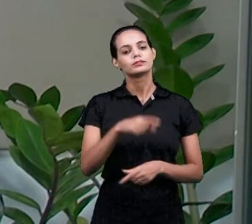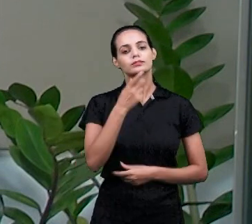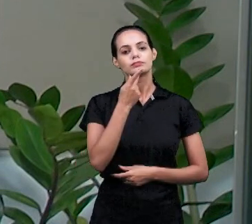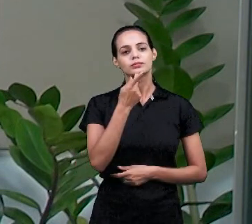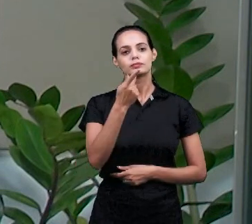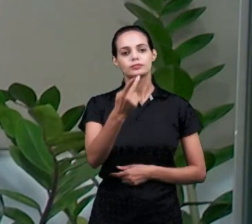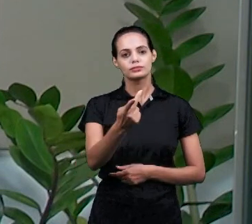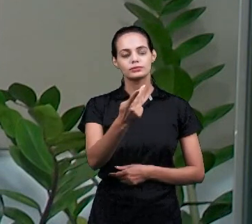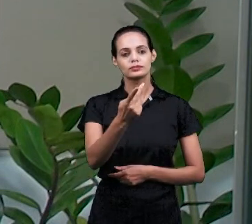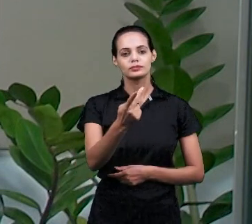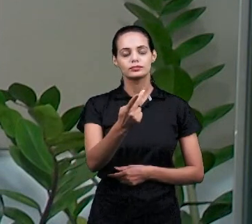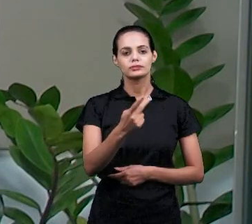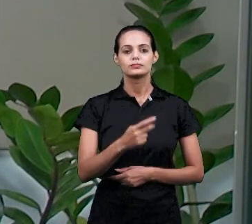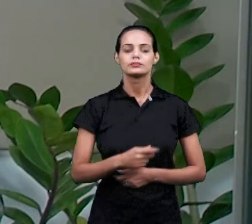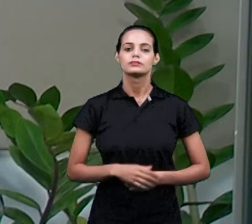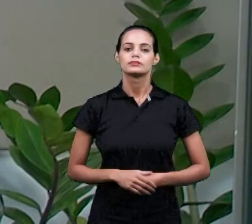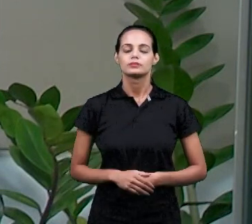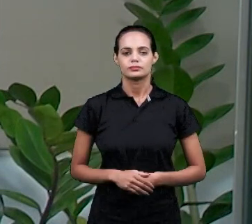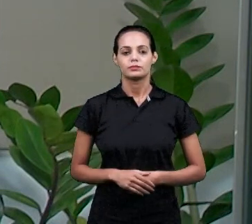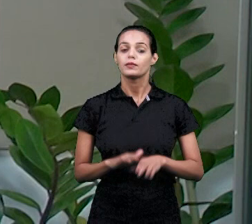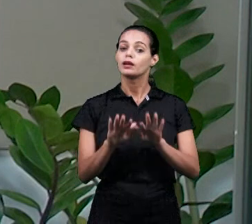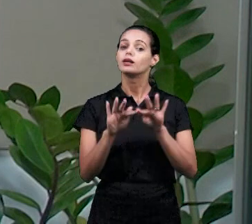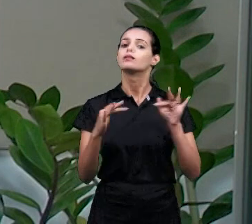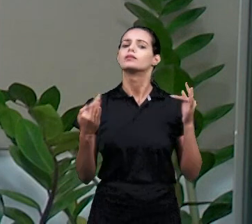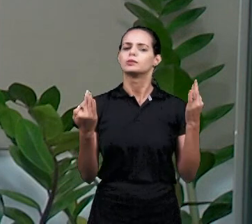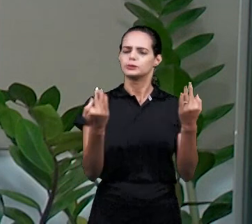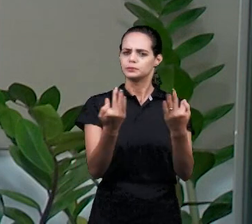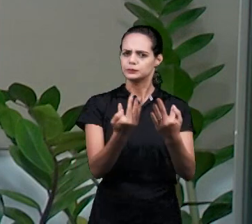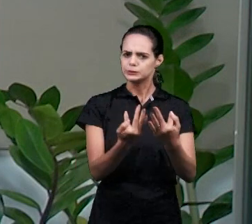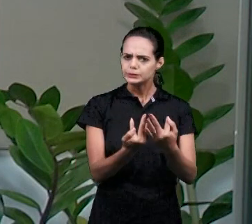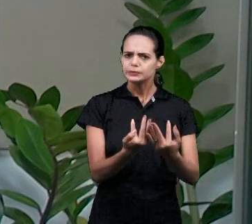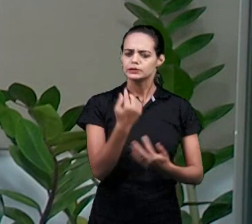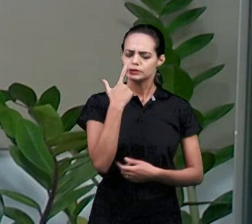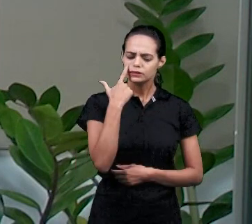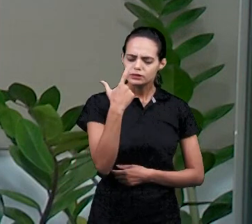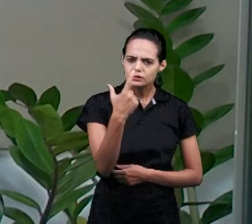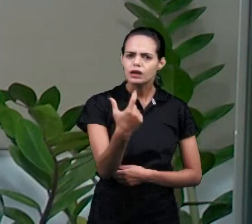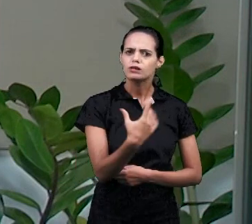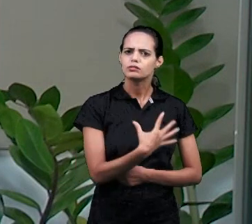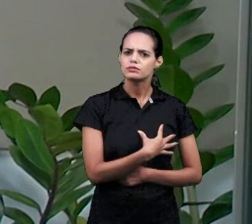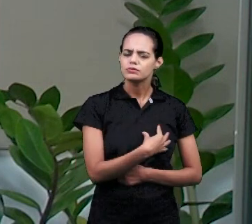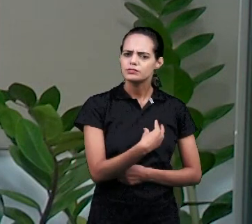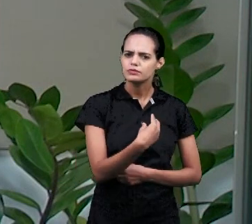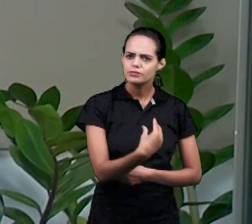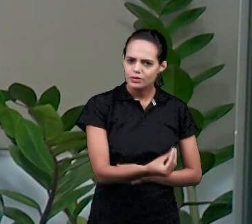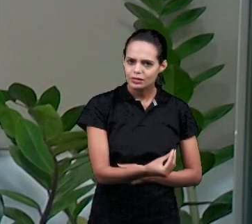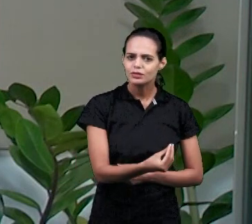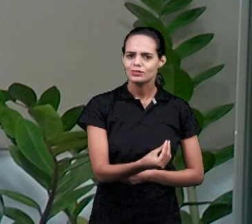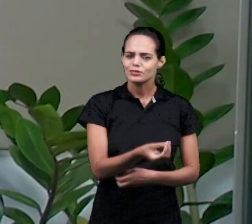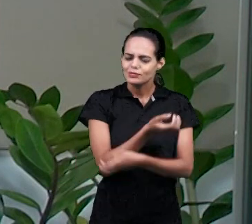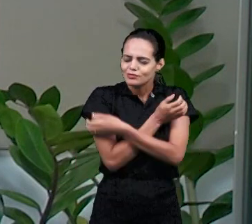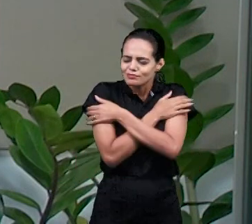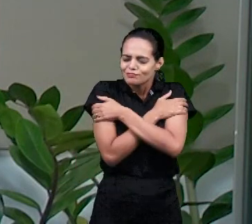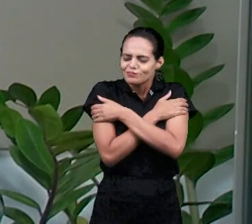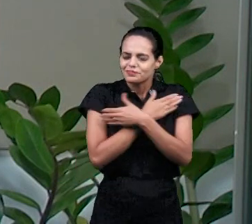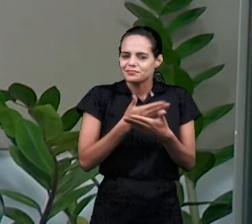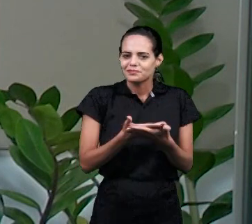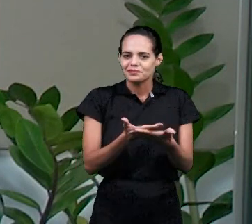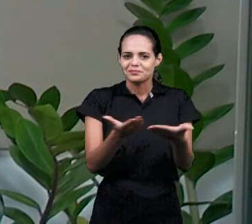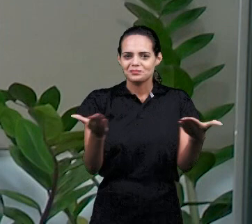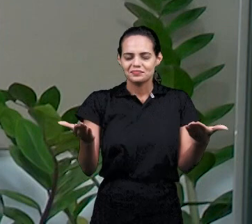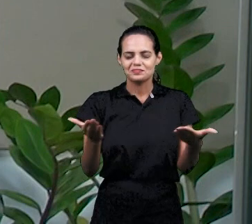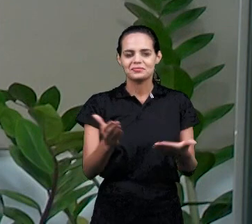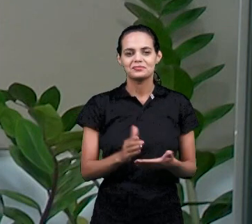question de la famille qui aussi est intéressée, ses enfants. Nous embrassons,